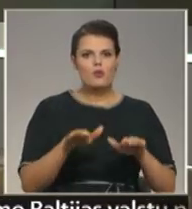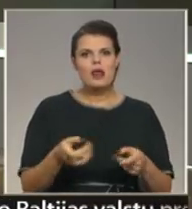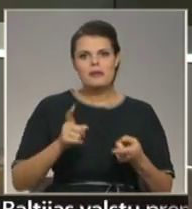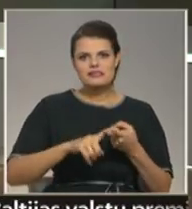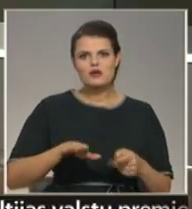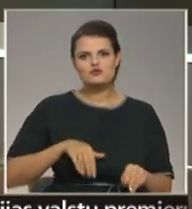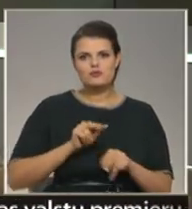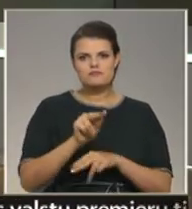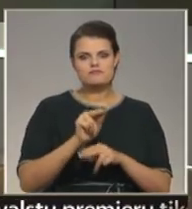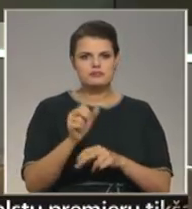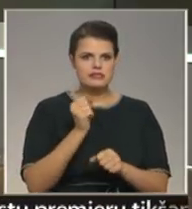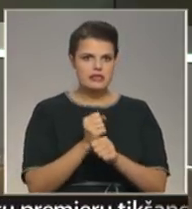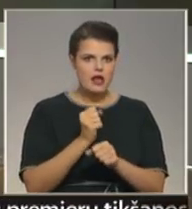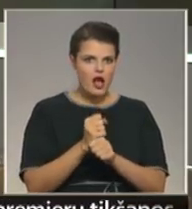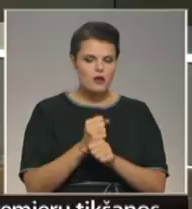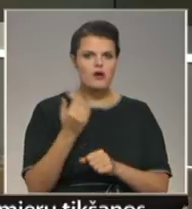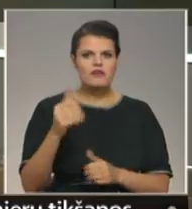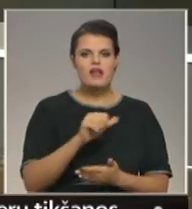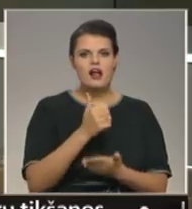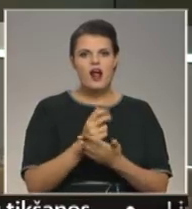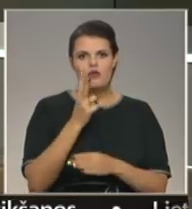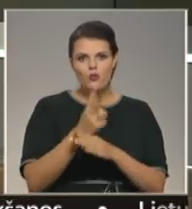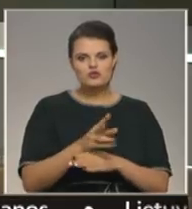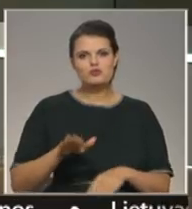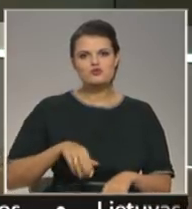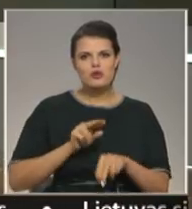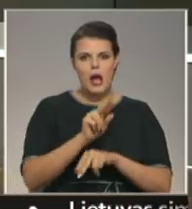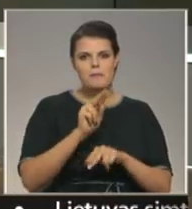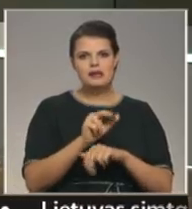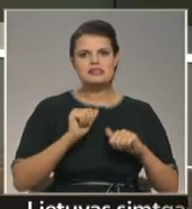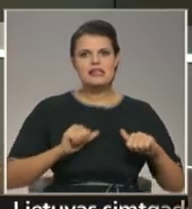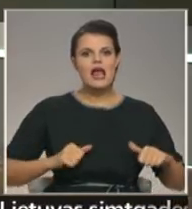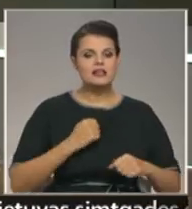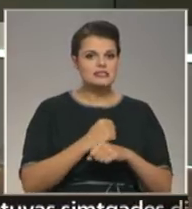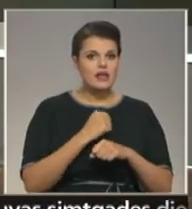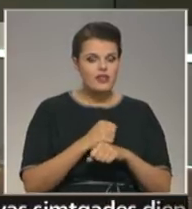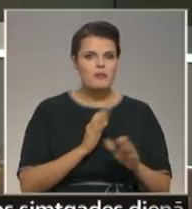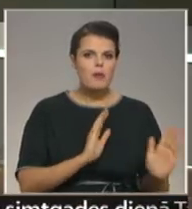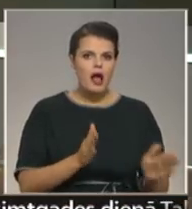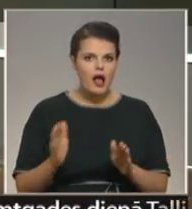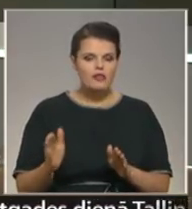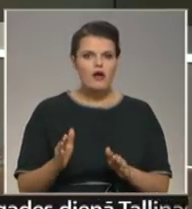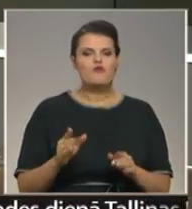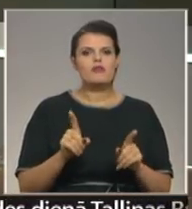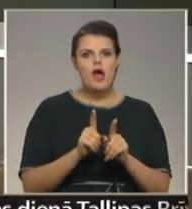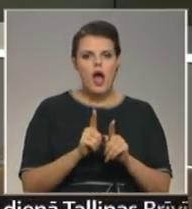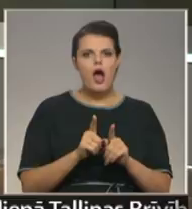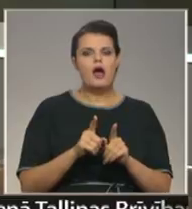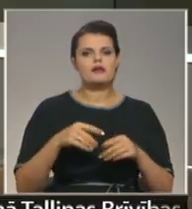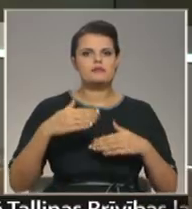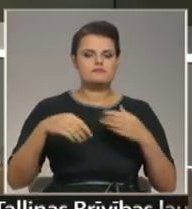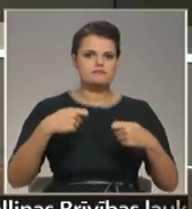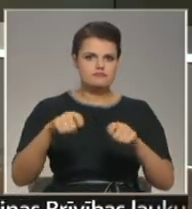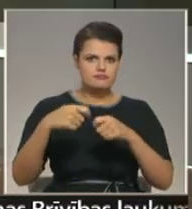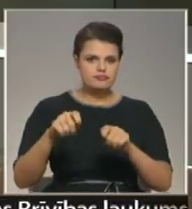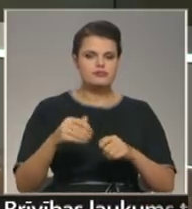nolēma saistīt ar kinologu darbu. Viņa galvenie uzdevumi ir suņus apmācīt dienestam, kā arī gatavot tos vaislas darbām. Pašlaik